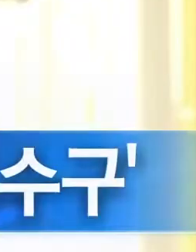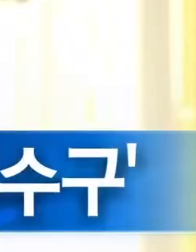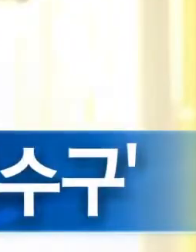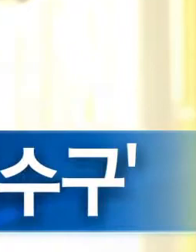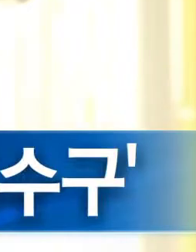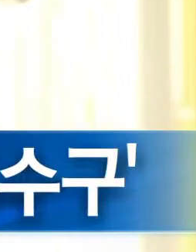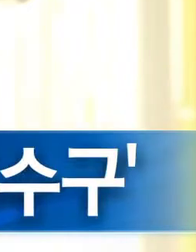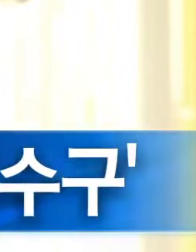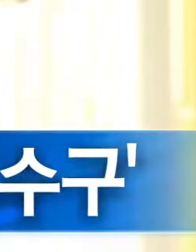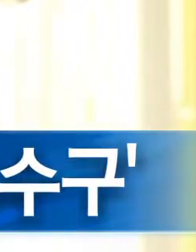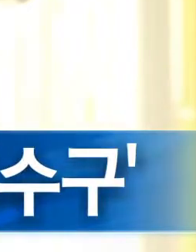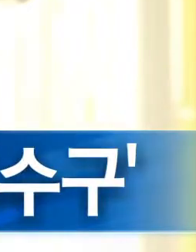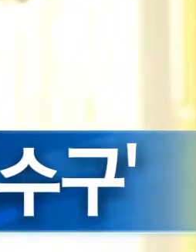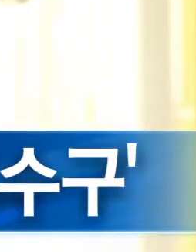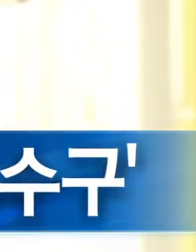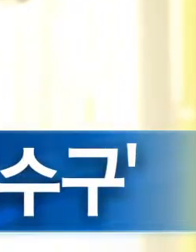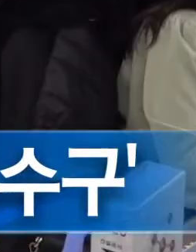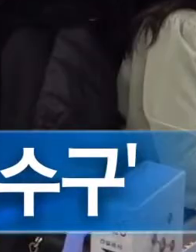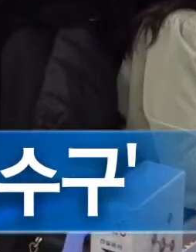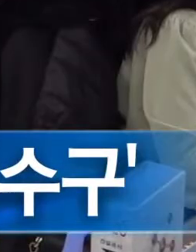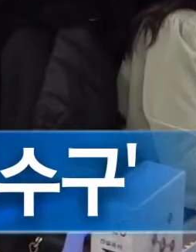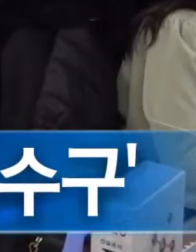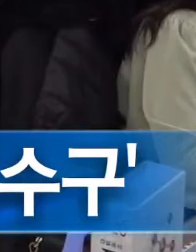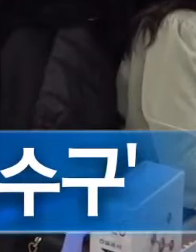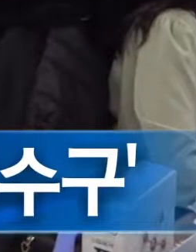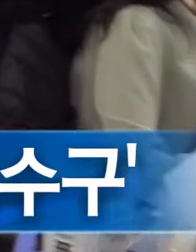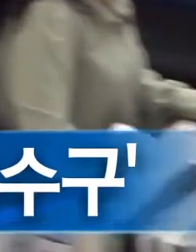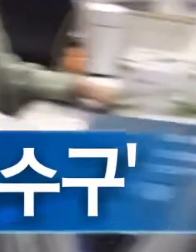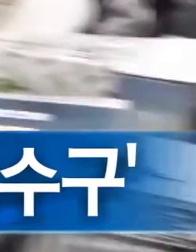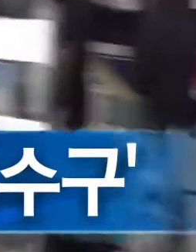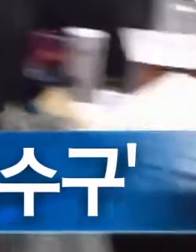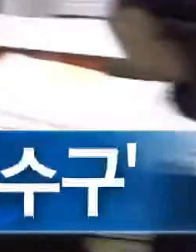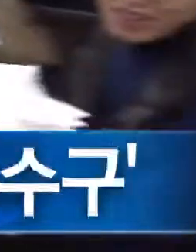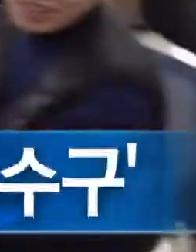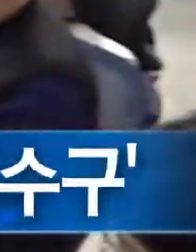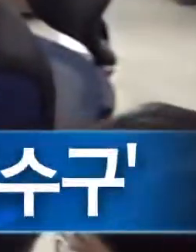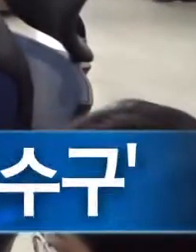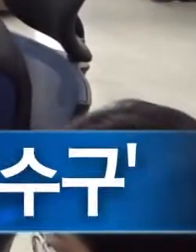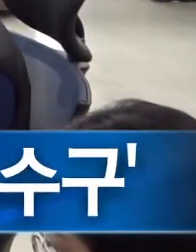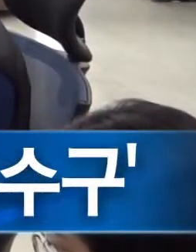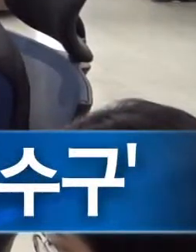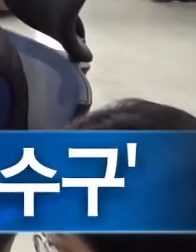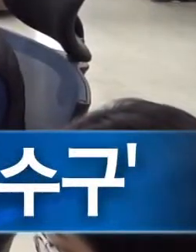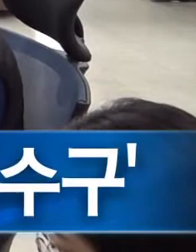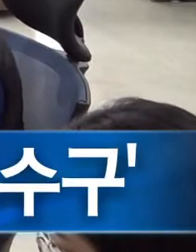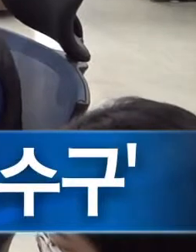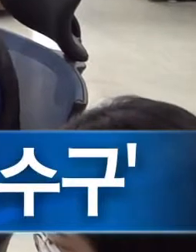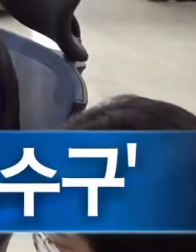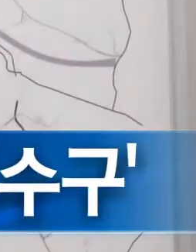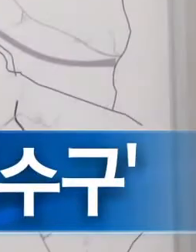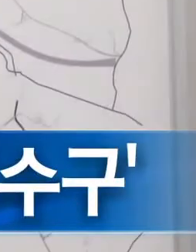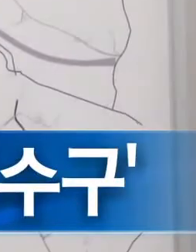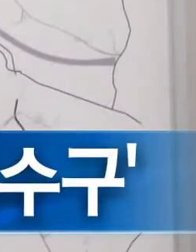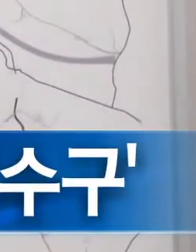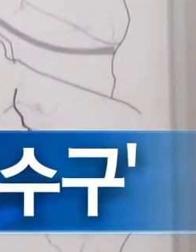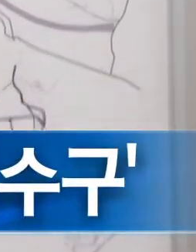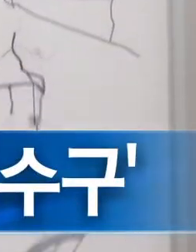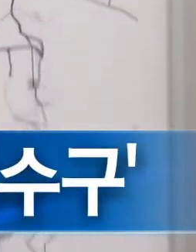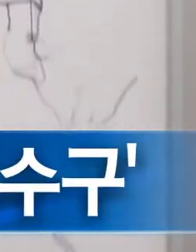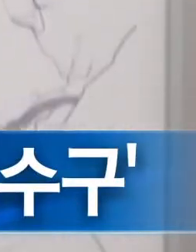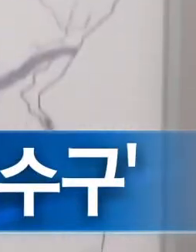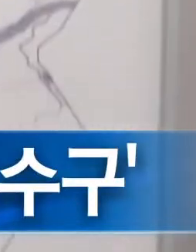중랑구가 서울시 자치구 공공하수도 관리 실태 점검 평가에서 2년 연속 최우수구로